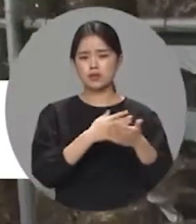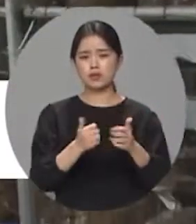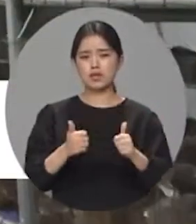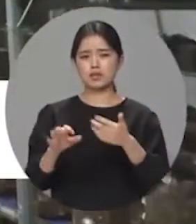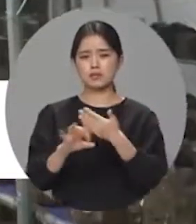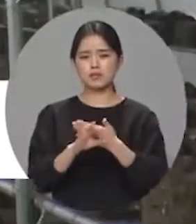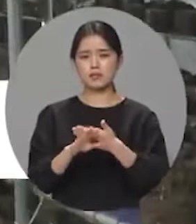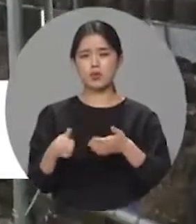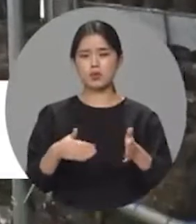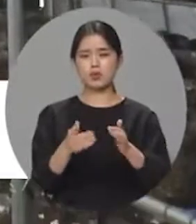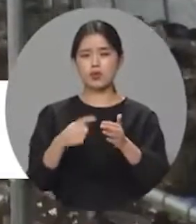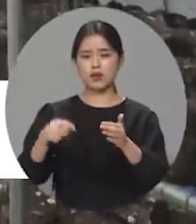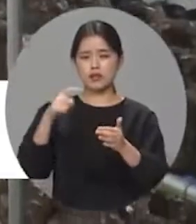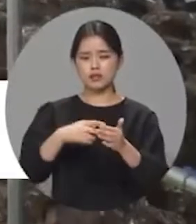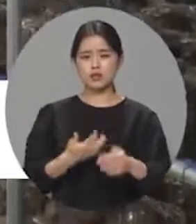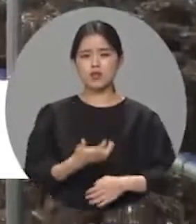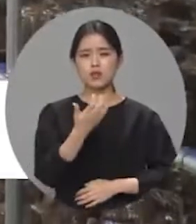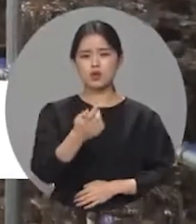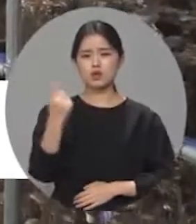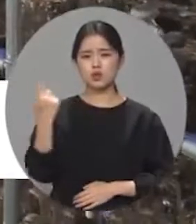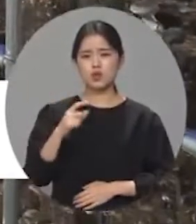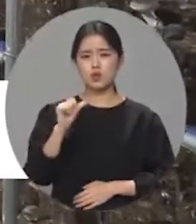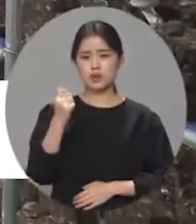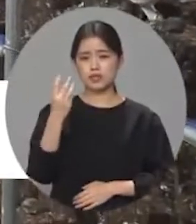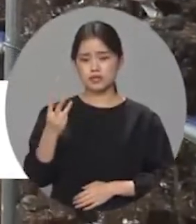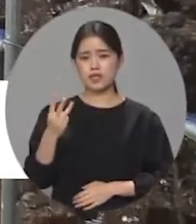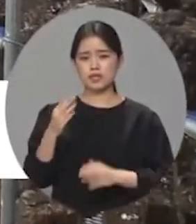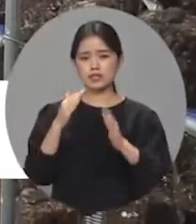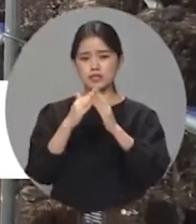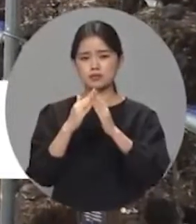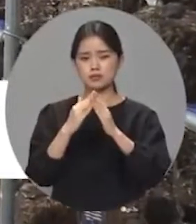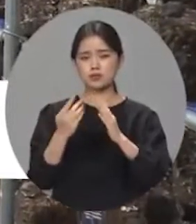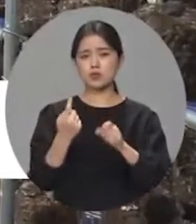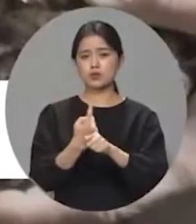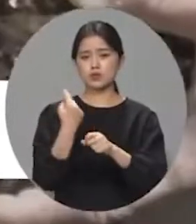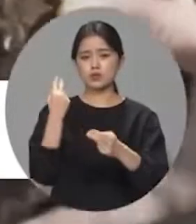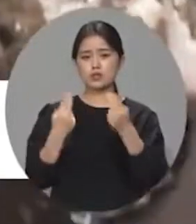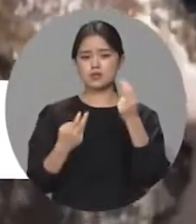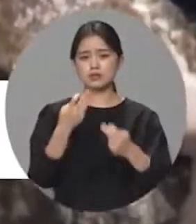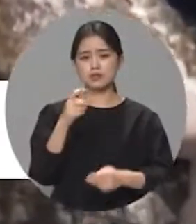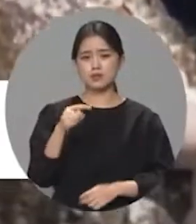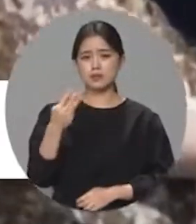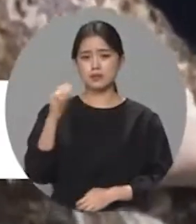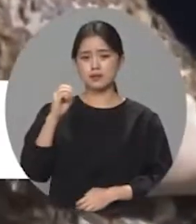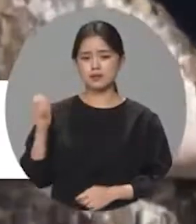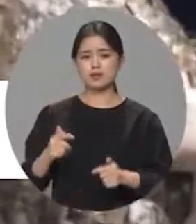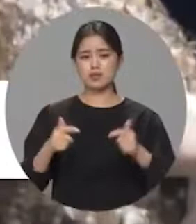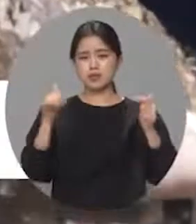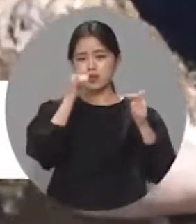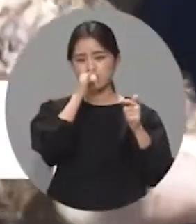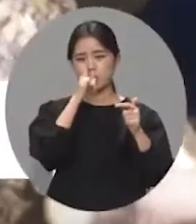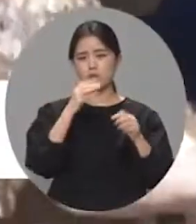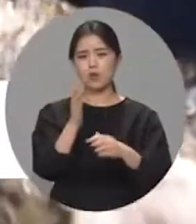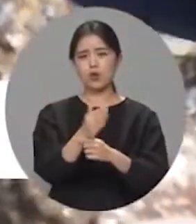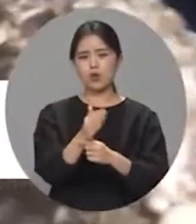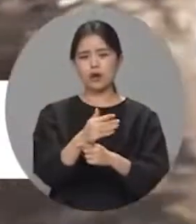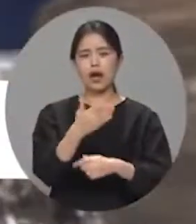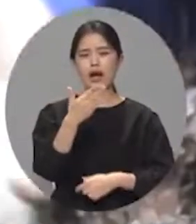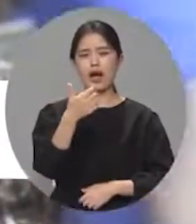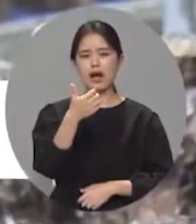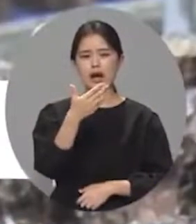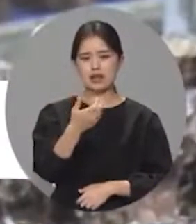지난해 도내 귀농 가구는 1,503가구로 전년 대비 14.3% 늘어났으며 귀어는